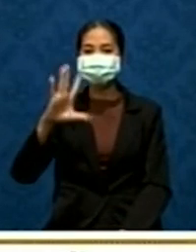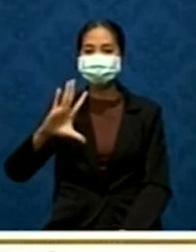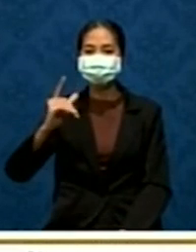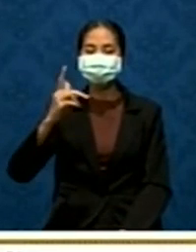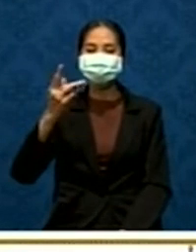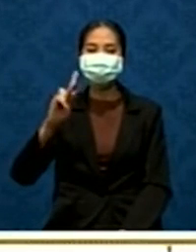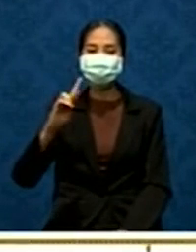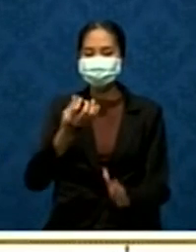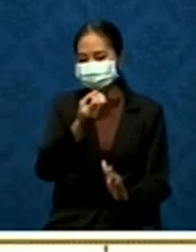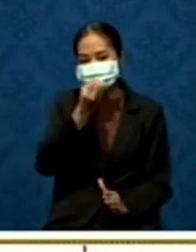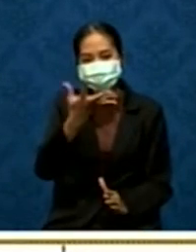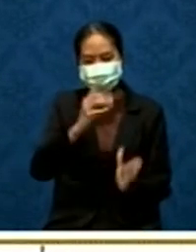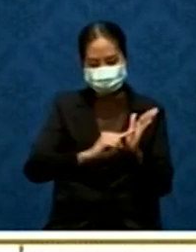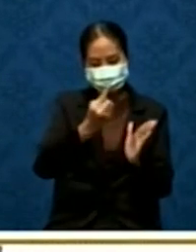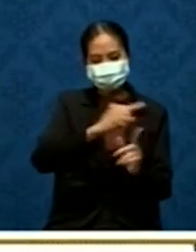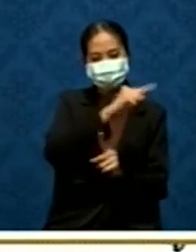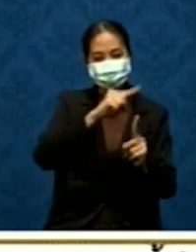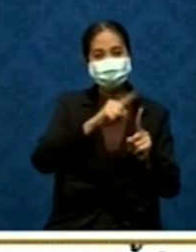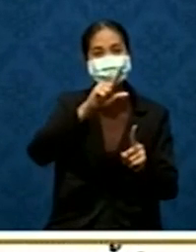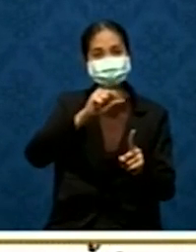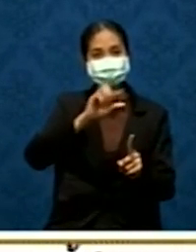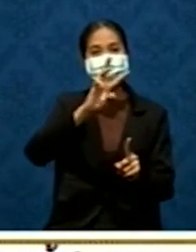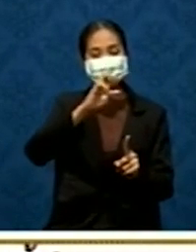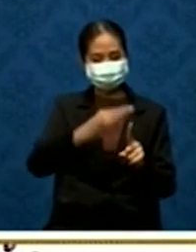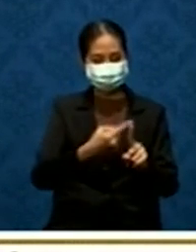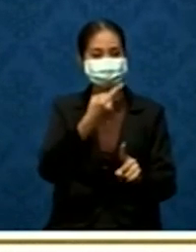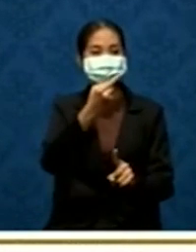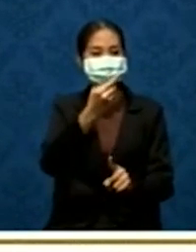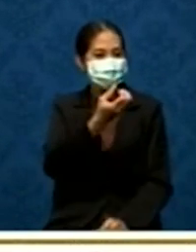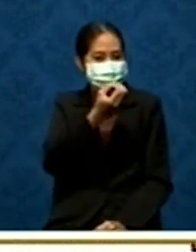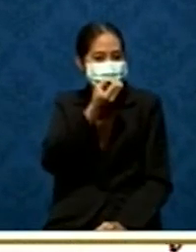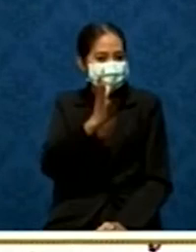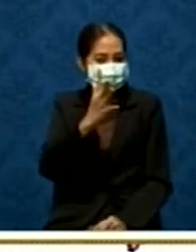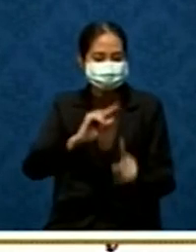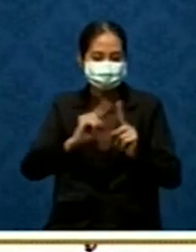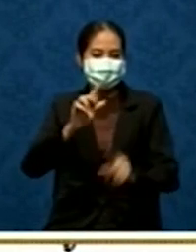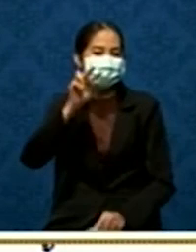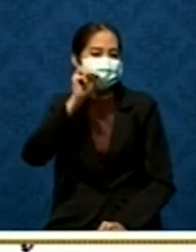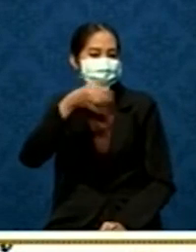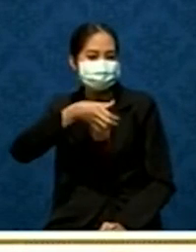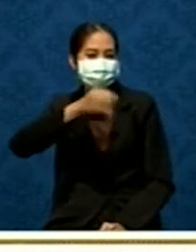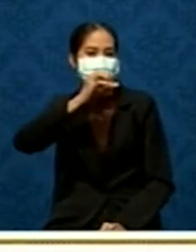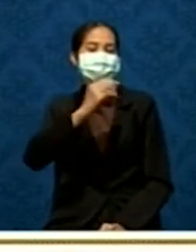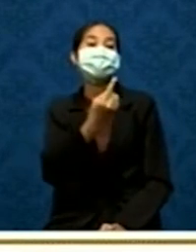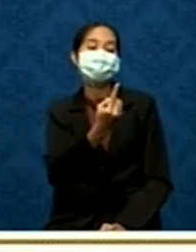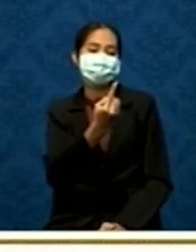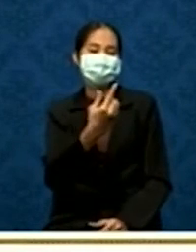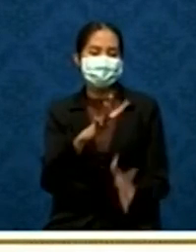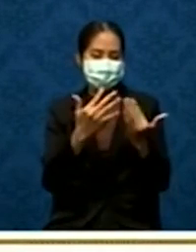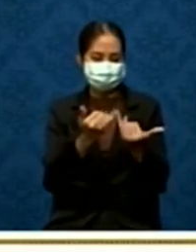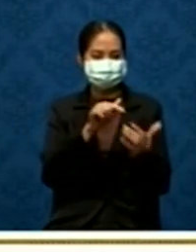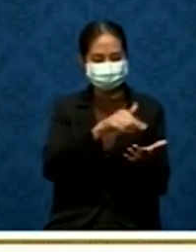แต่26มกราคมนะครับแต่เขายังดื่มน้ำอยู่นะครับก็จะส่งก็อยู่ร่วมกัน